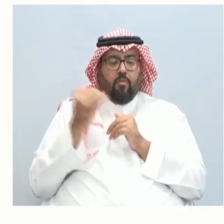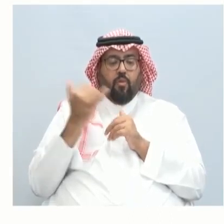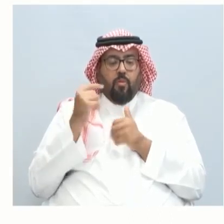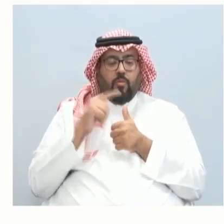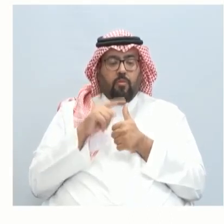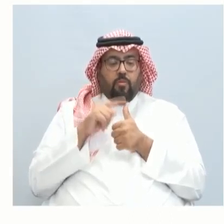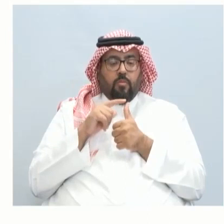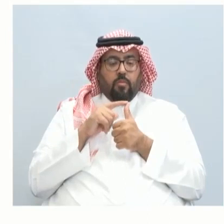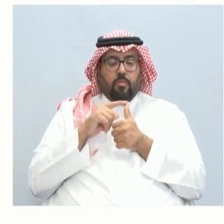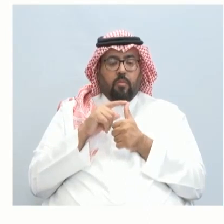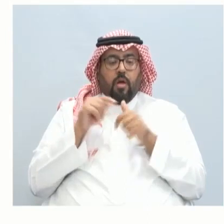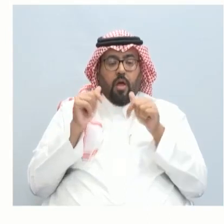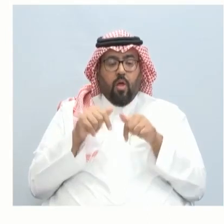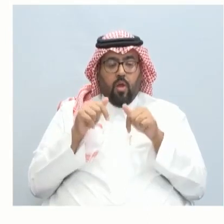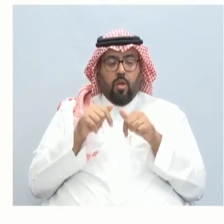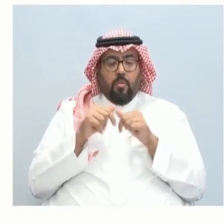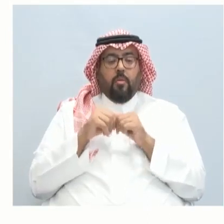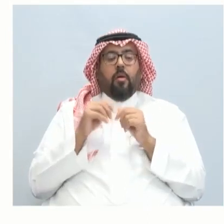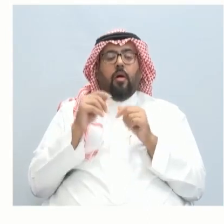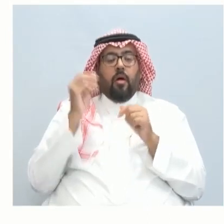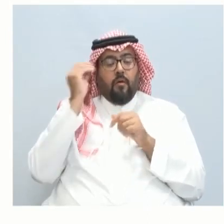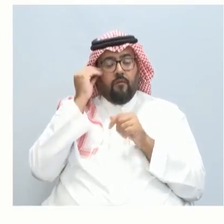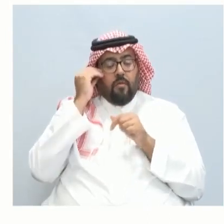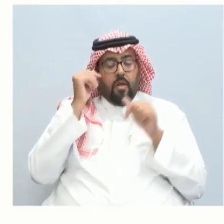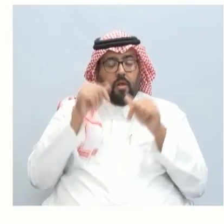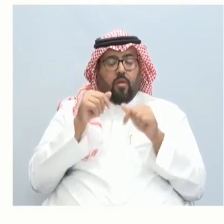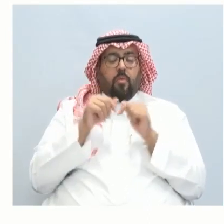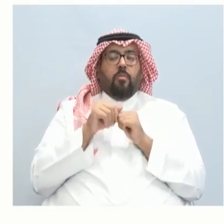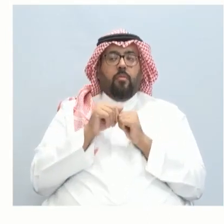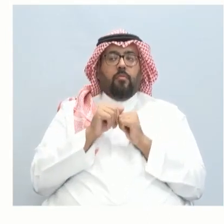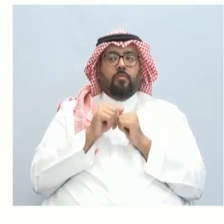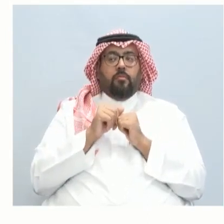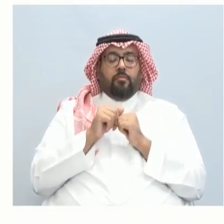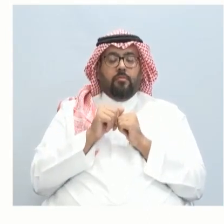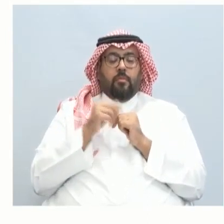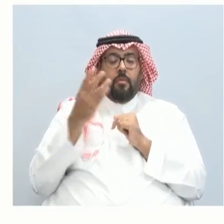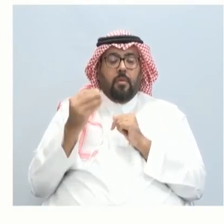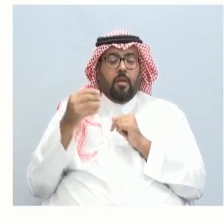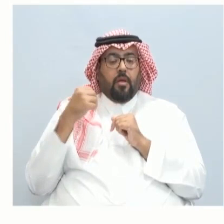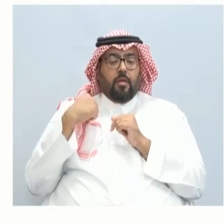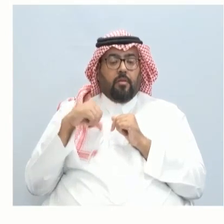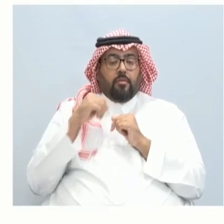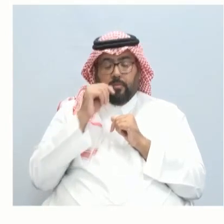وهو ما سوف نتعرف عليه في درسنا لهذا اليوم ابنائي